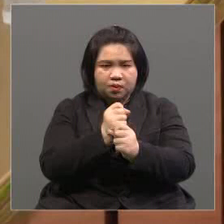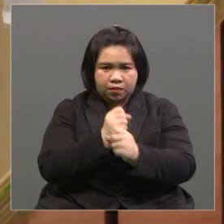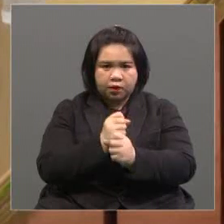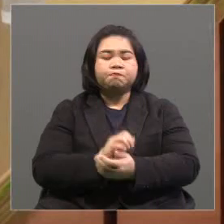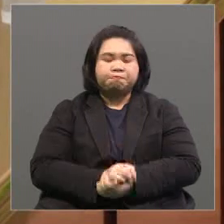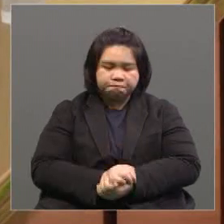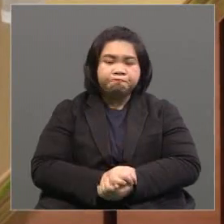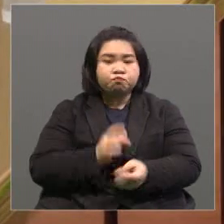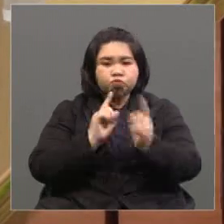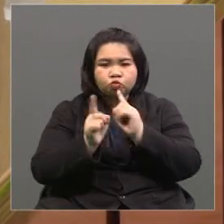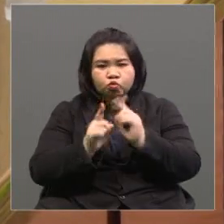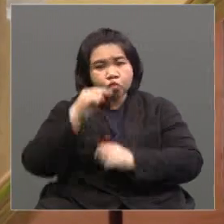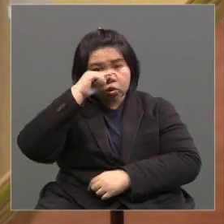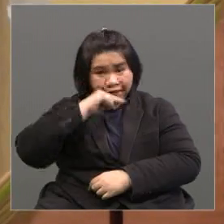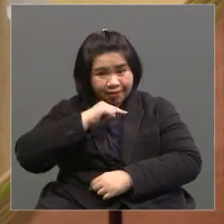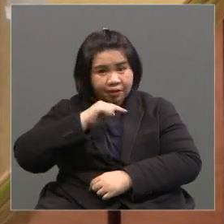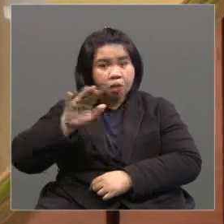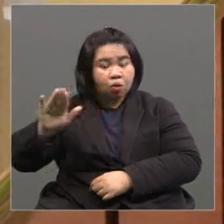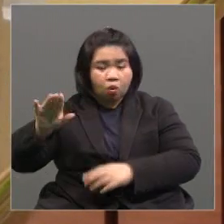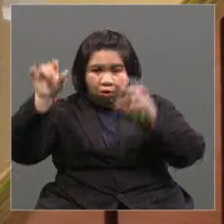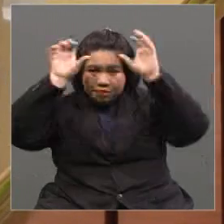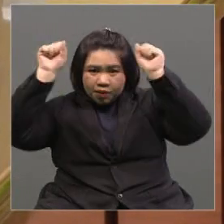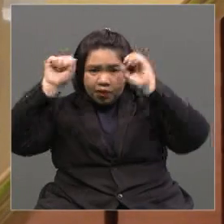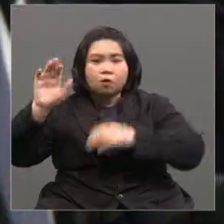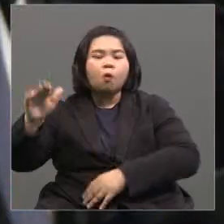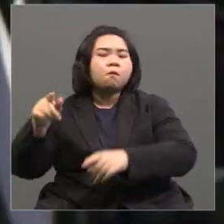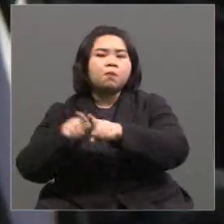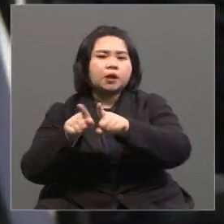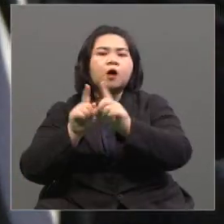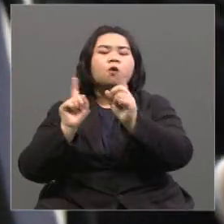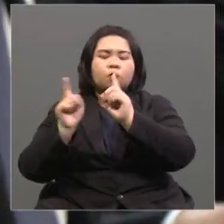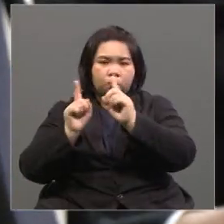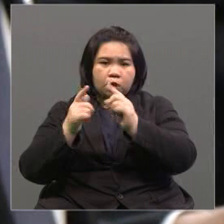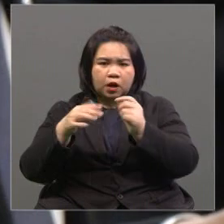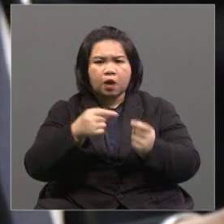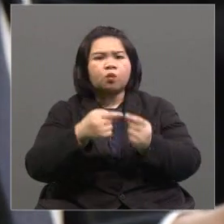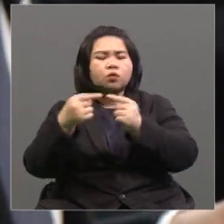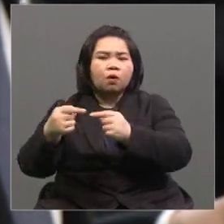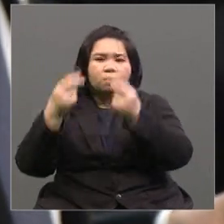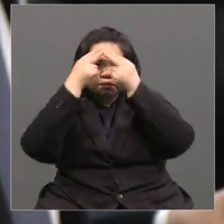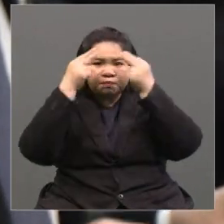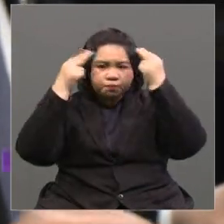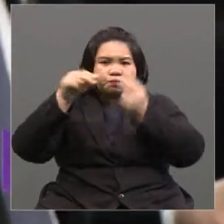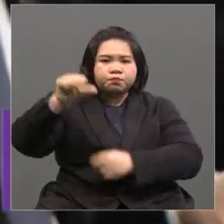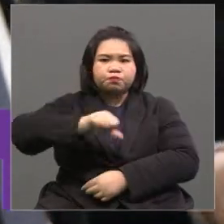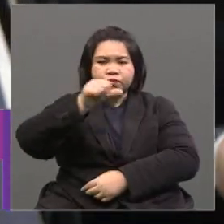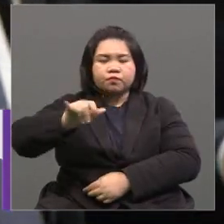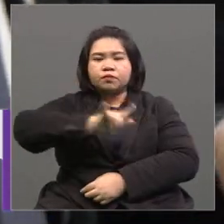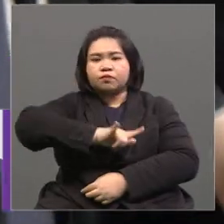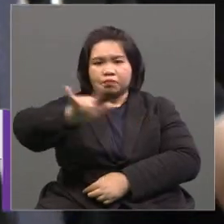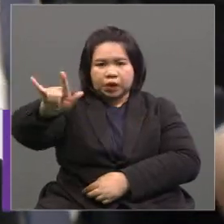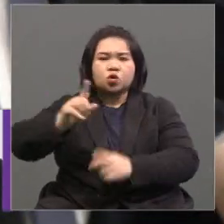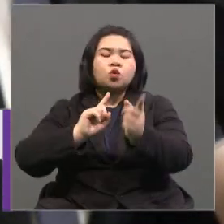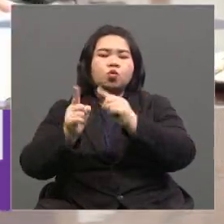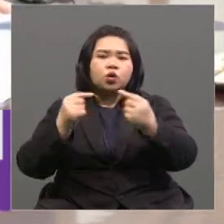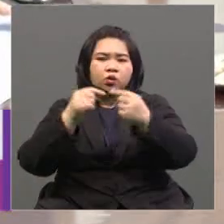การหารือปิดท้ายภารกิจการเยือนจีนก่อนที่นายกรัฐมนตรีค่ะจะเดินทางต่อไปยังประเทศซาอุดิอาระเบียเพื่อร่วมประชุมสุดยอด